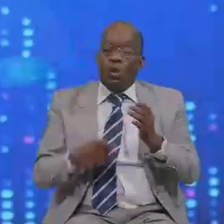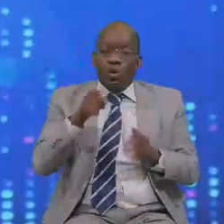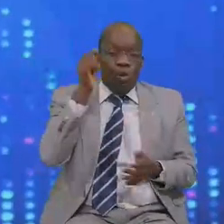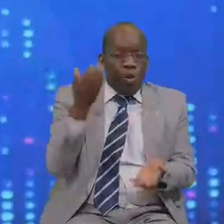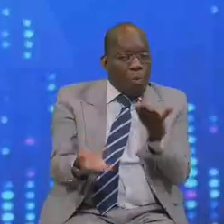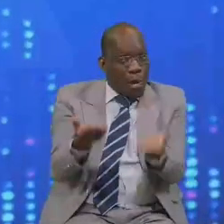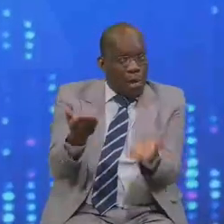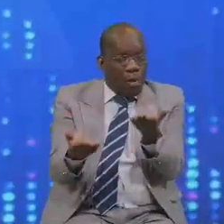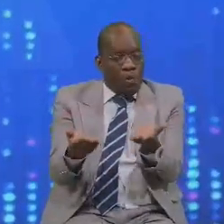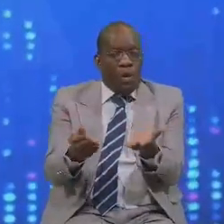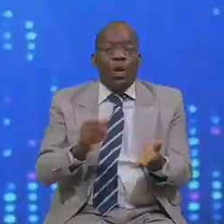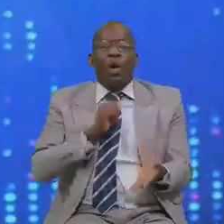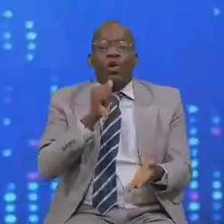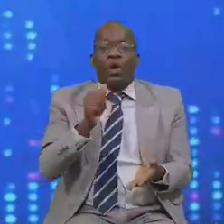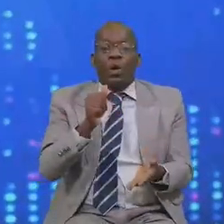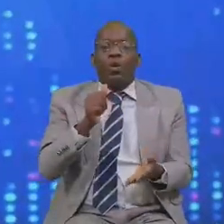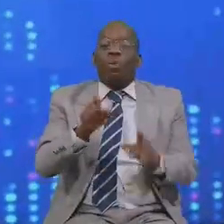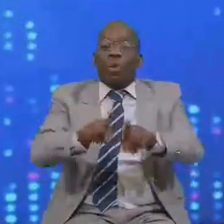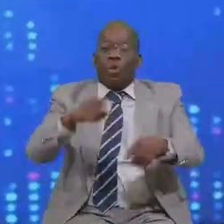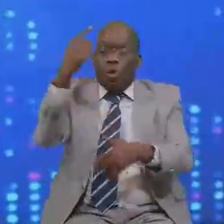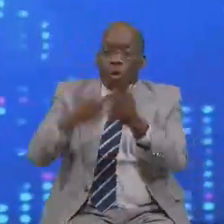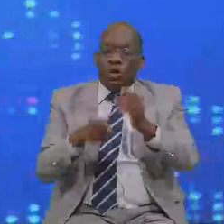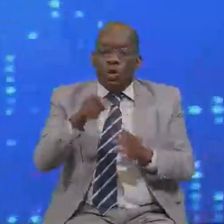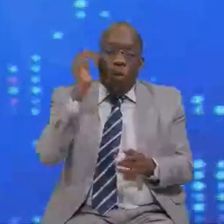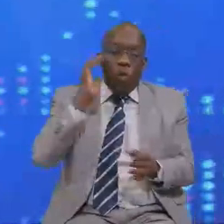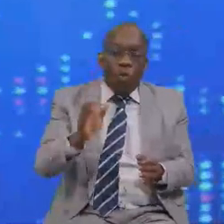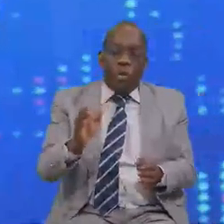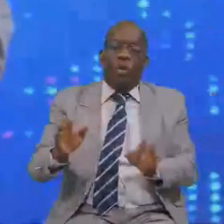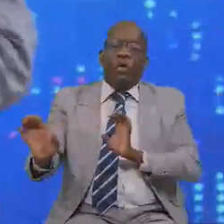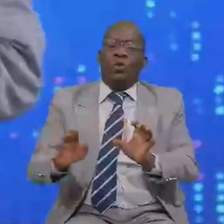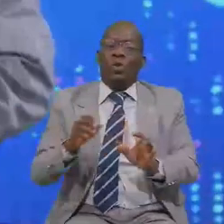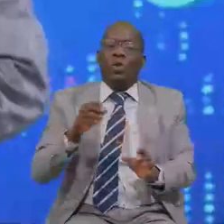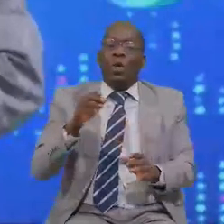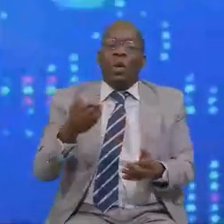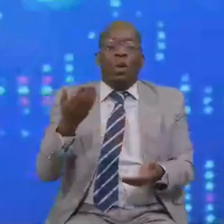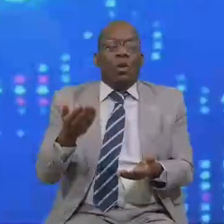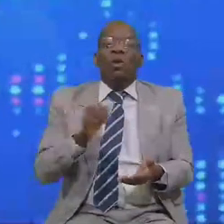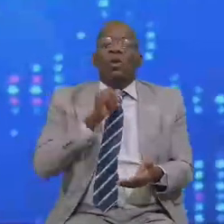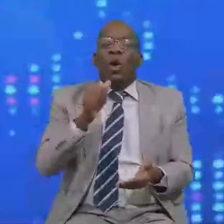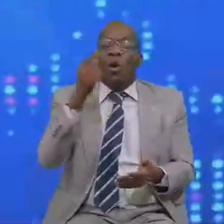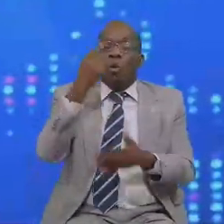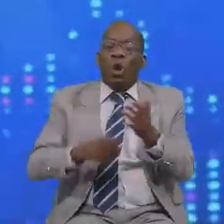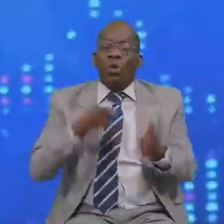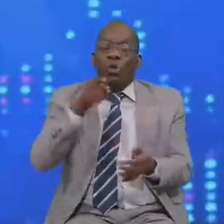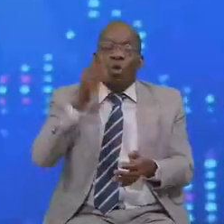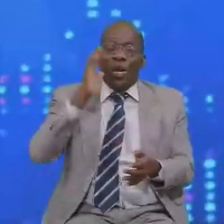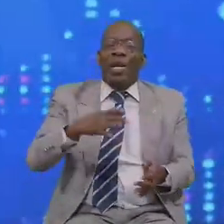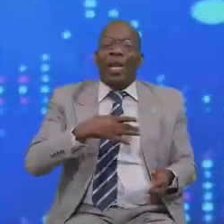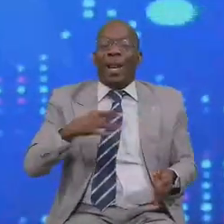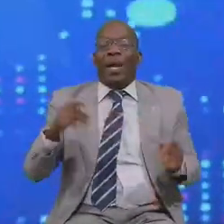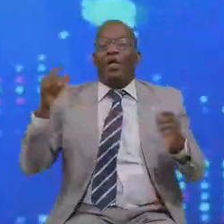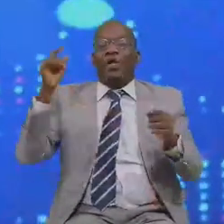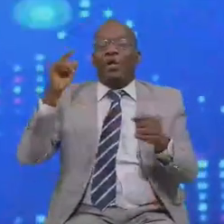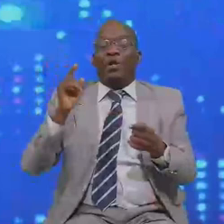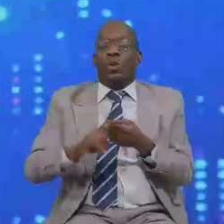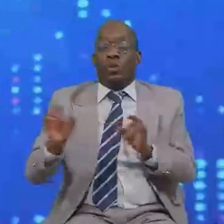ce que tu dois faire. Ce que tu aimes faire. Ce que tu dois faire.